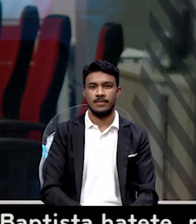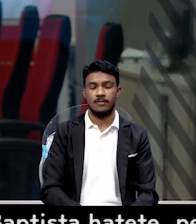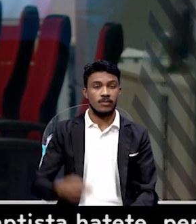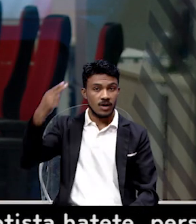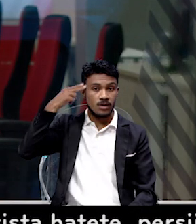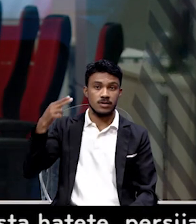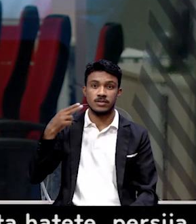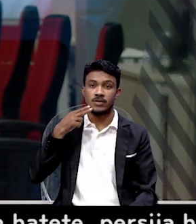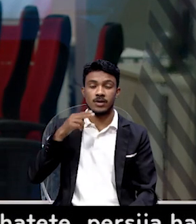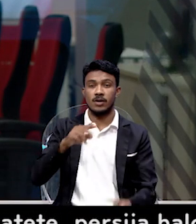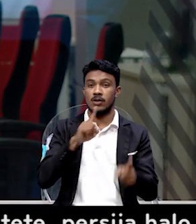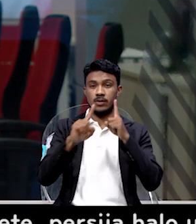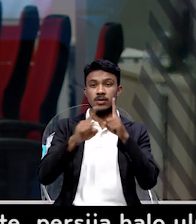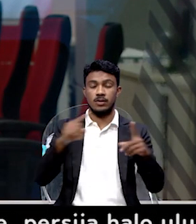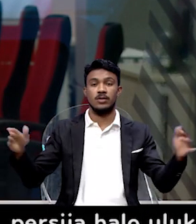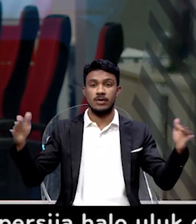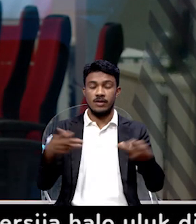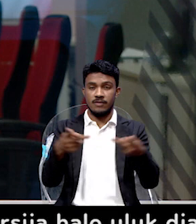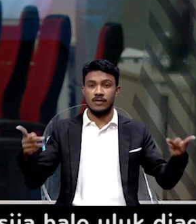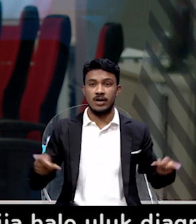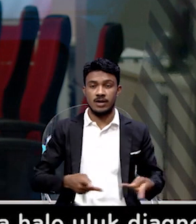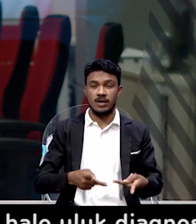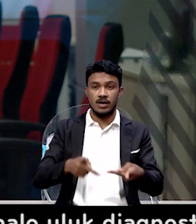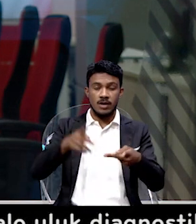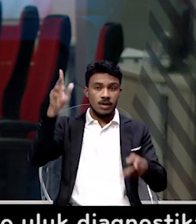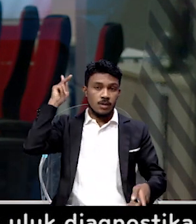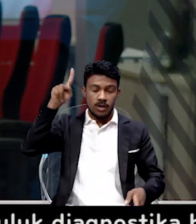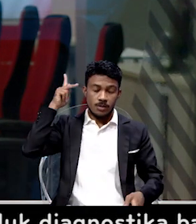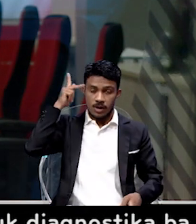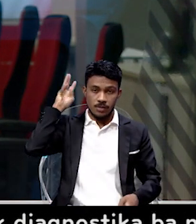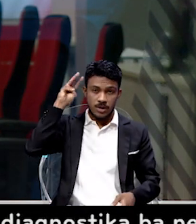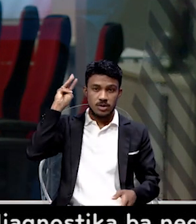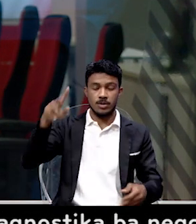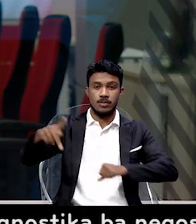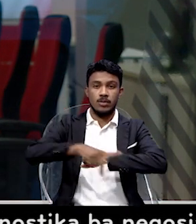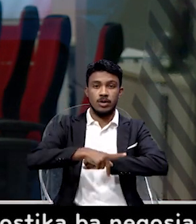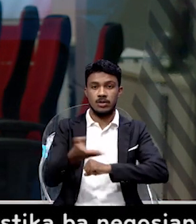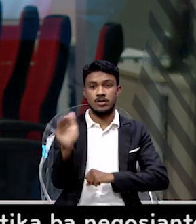Zera Mazorta confirma a posição primeiro-ministro do partido político será.